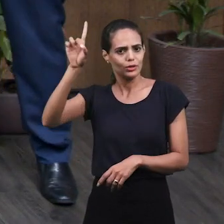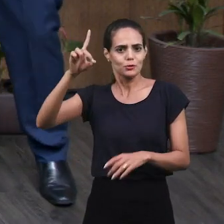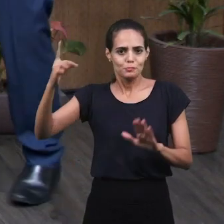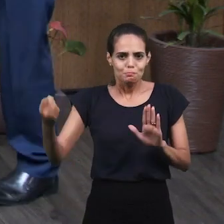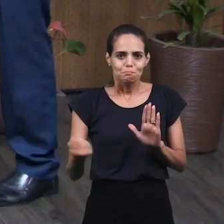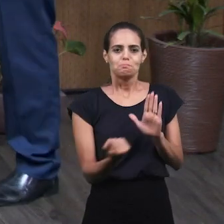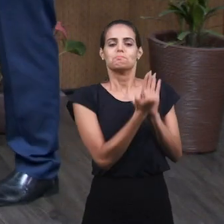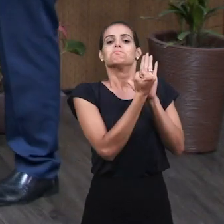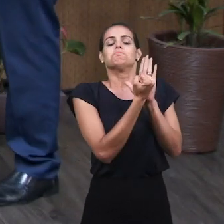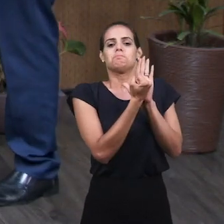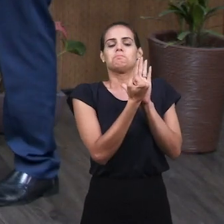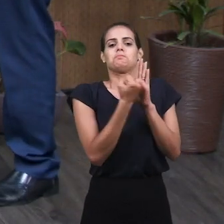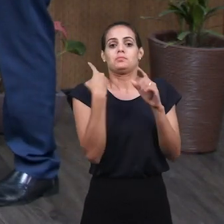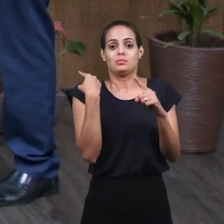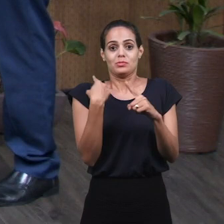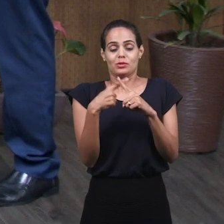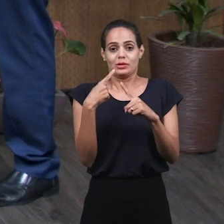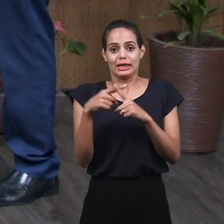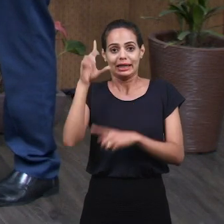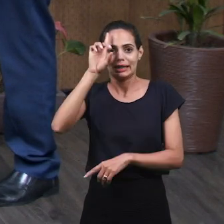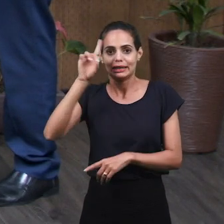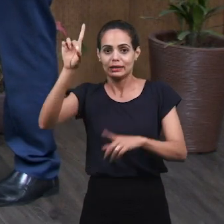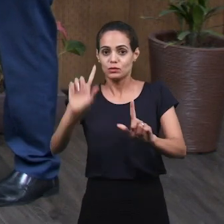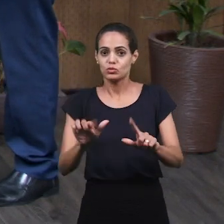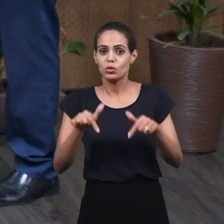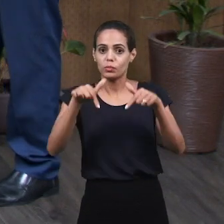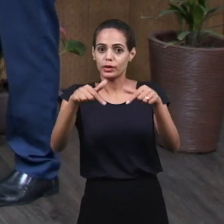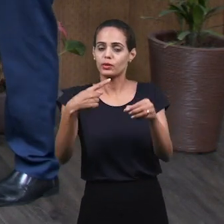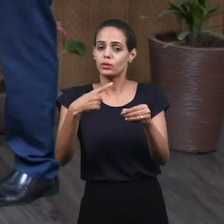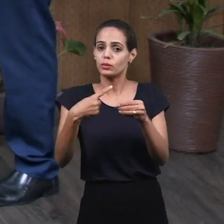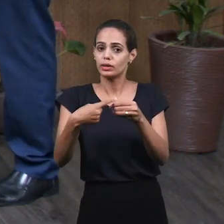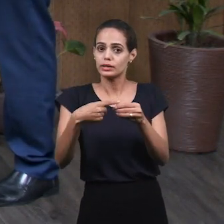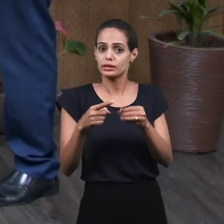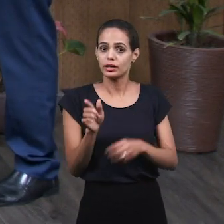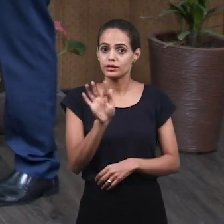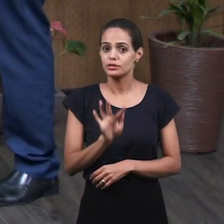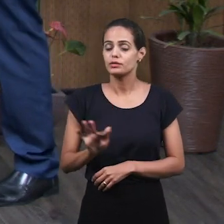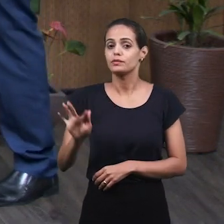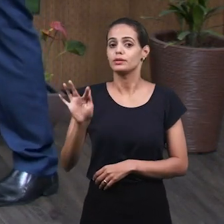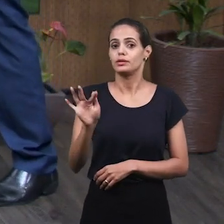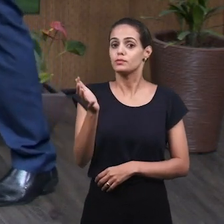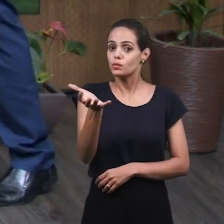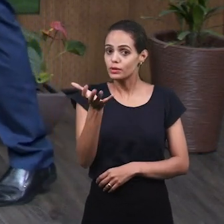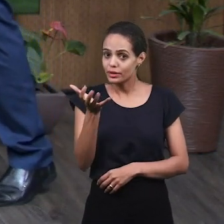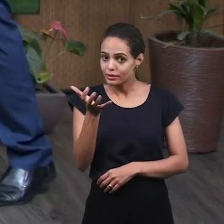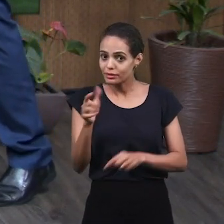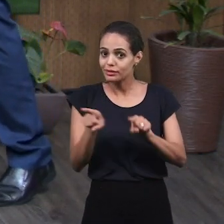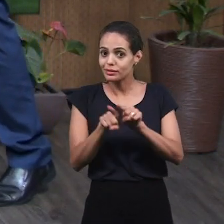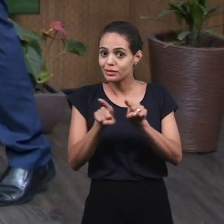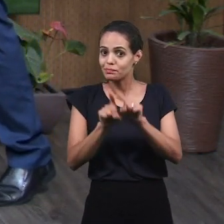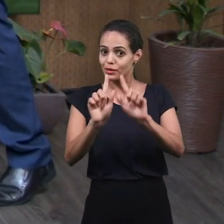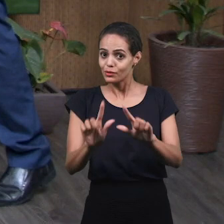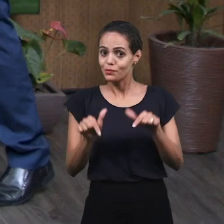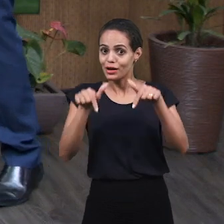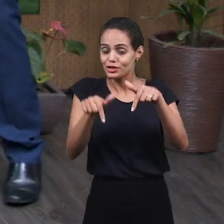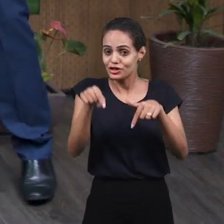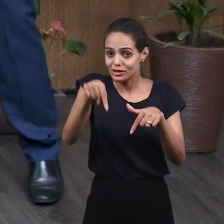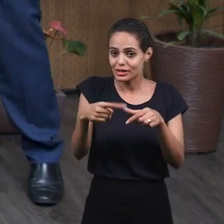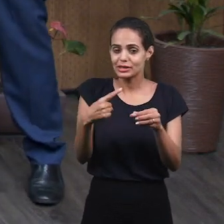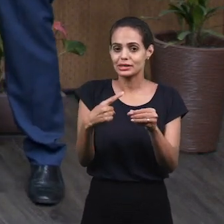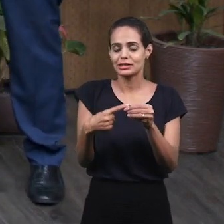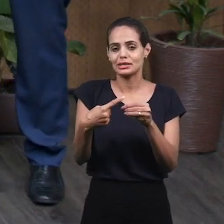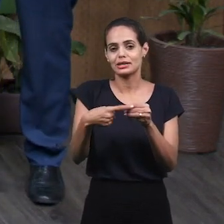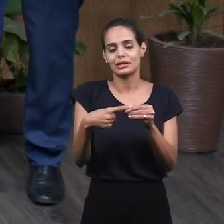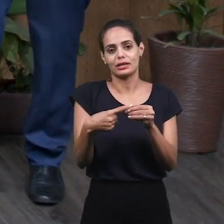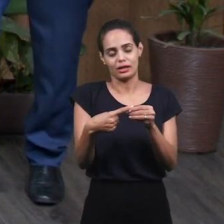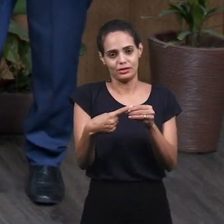a effectué avec grand pouvoir son vouloir dans cette ville. Et en vérité,